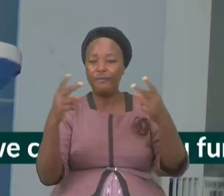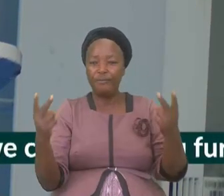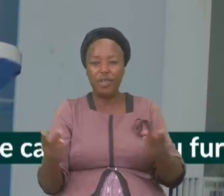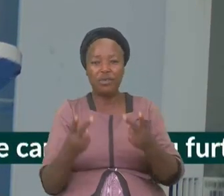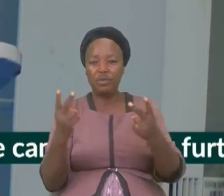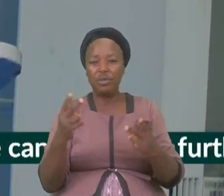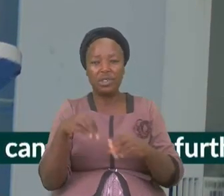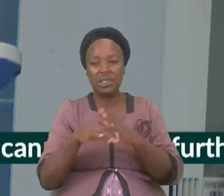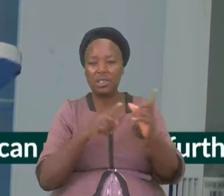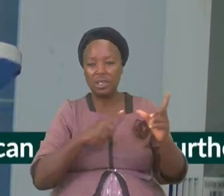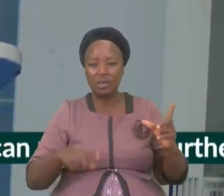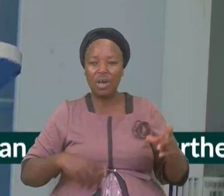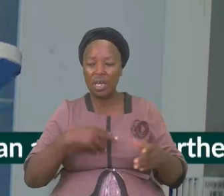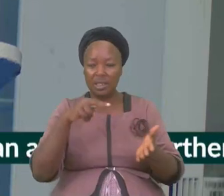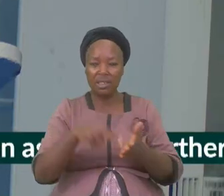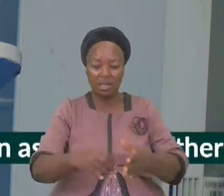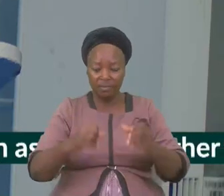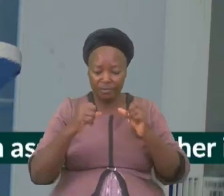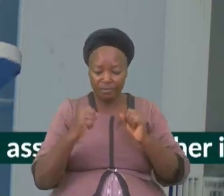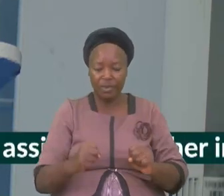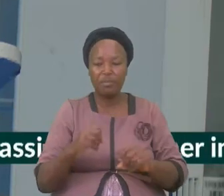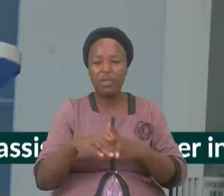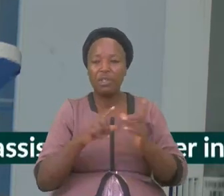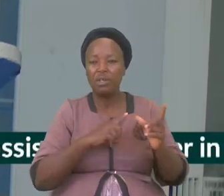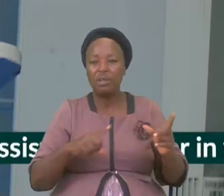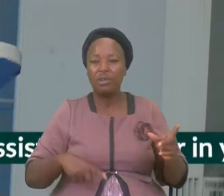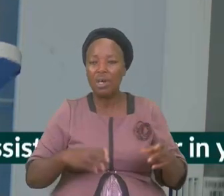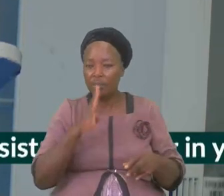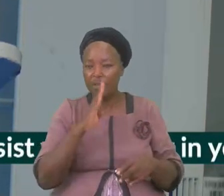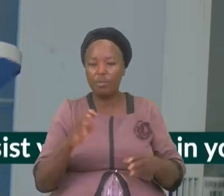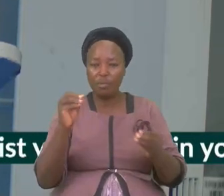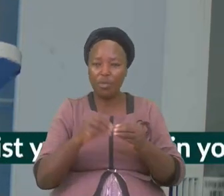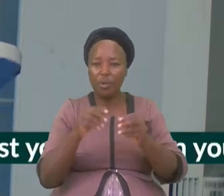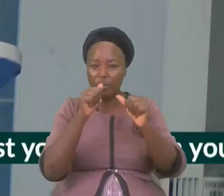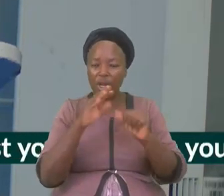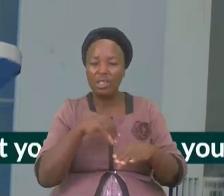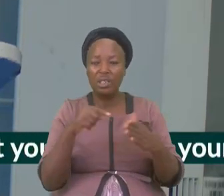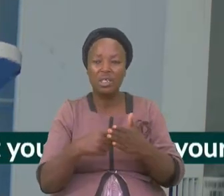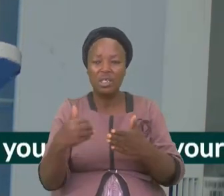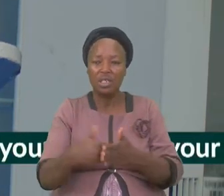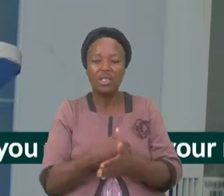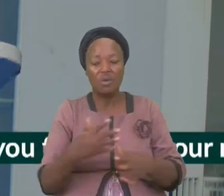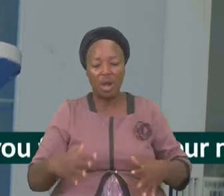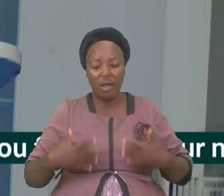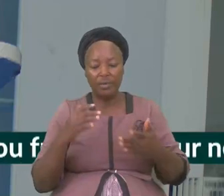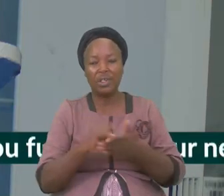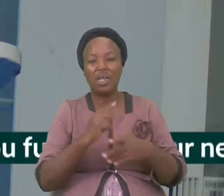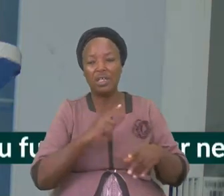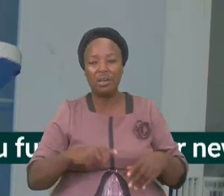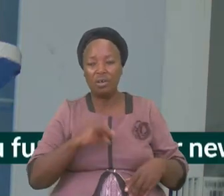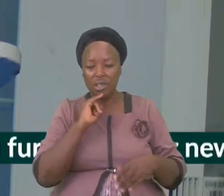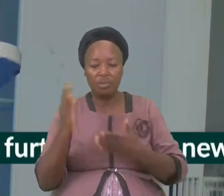Vous pourrez donc être béni, victorieux dans cette nouvelle vie que Dieu vous